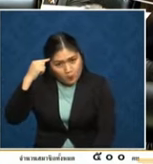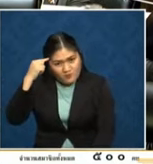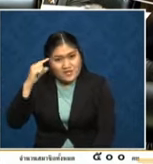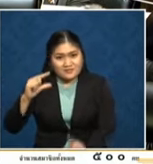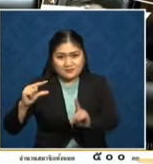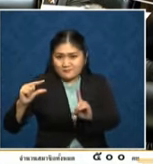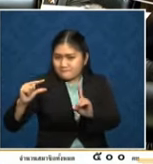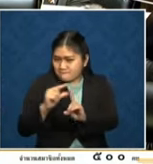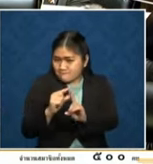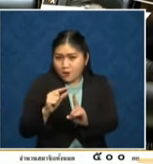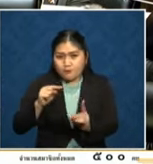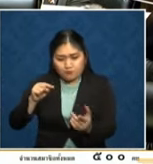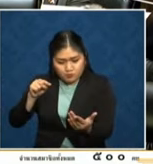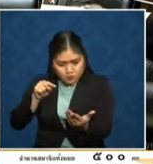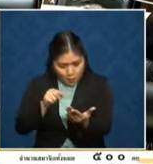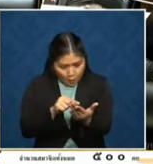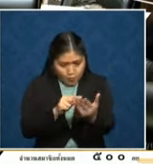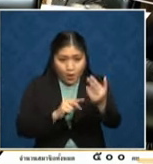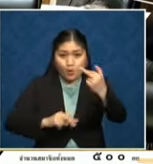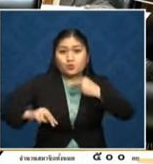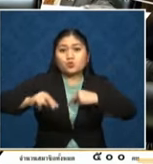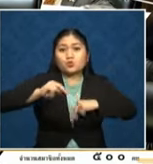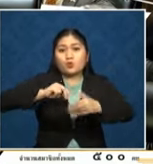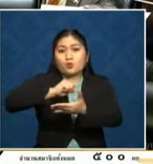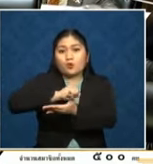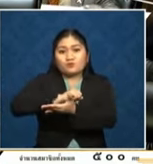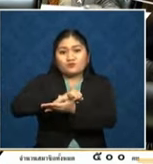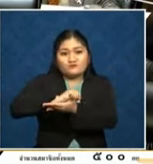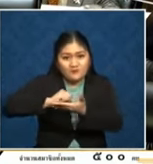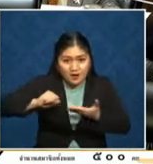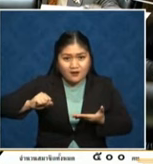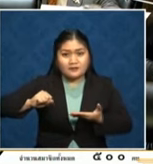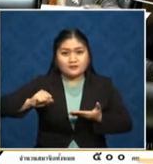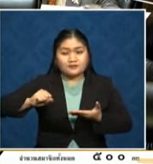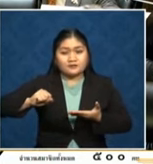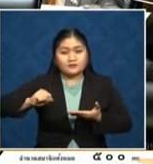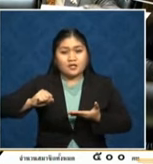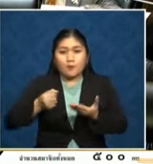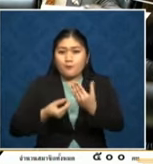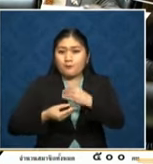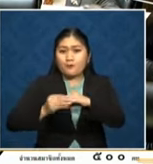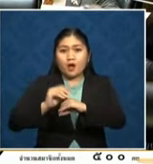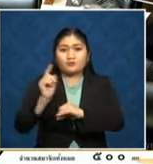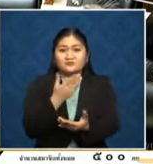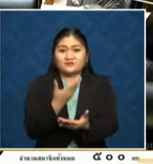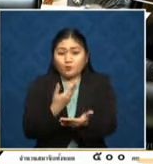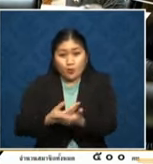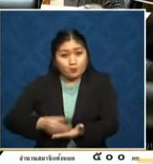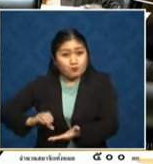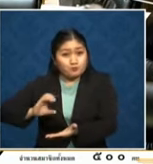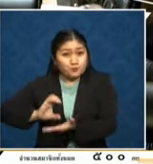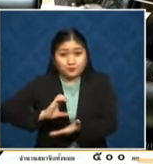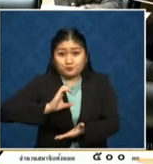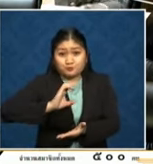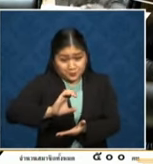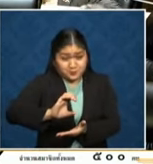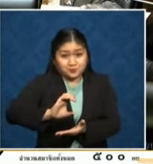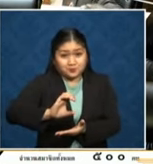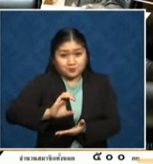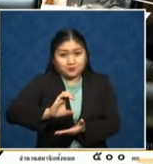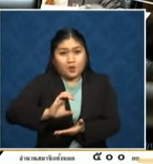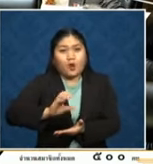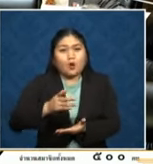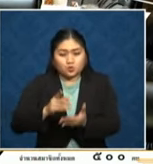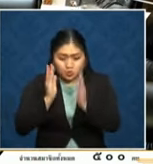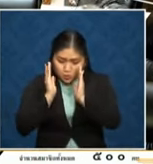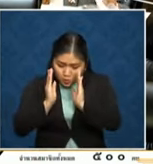บัญญัติในการดูแลเรื่องความสะอาดและเพิ่มงบประมาณบุ